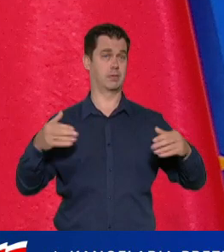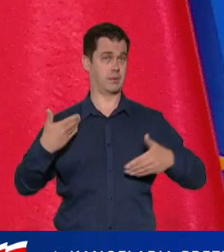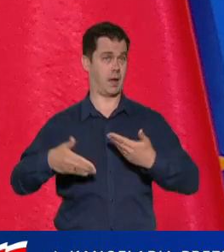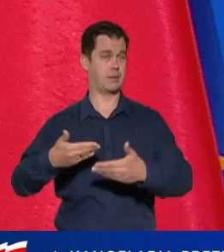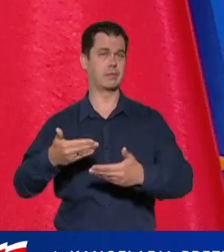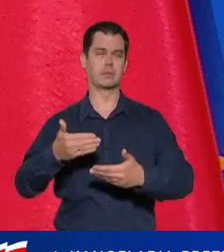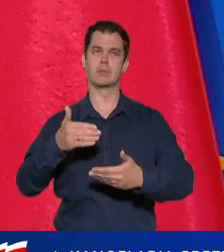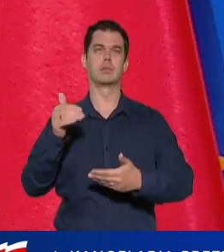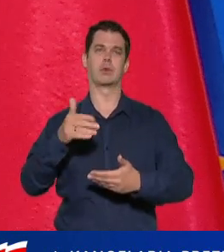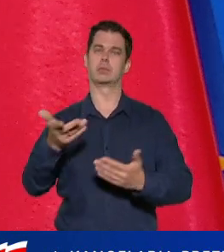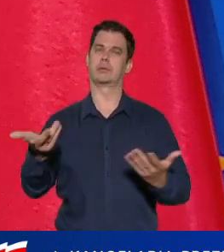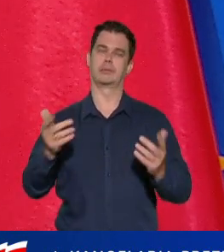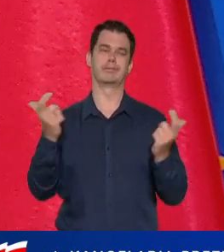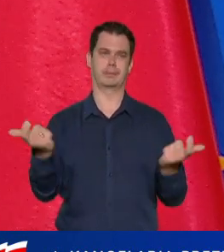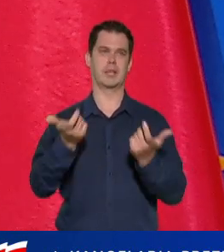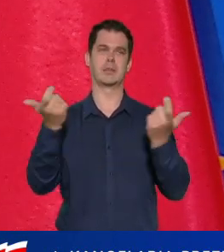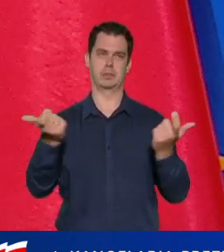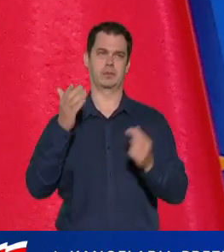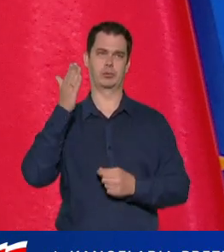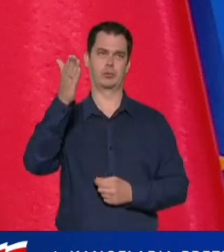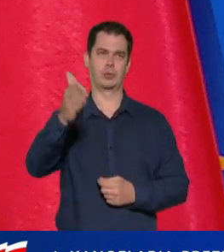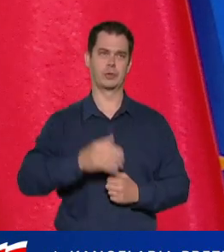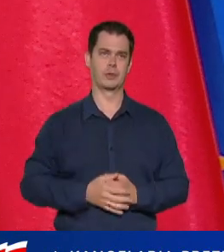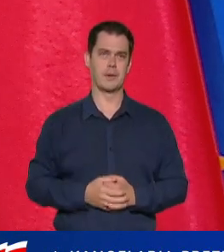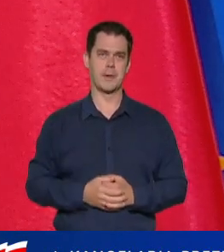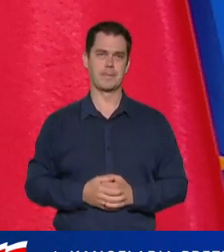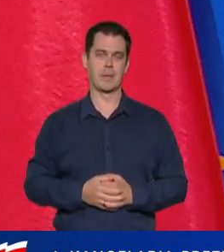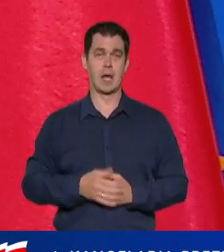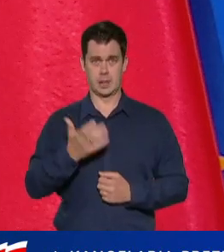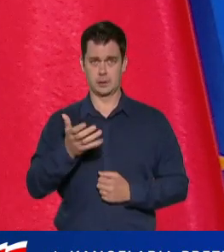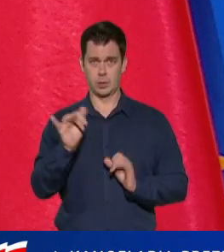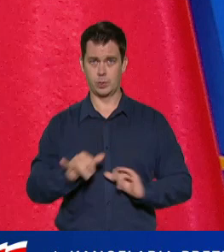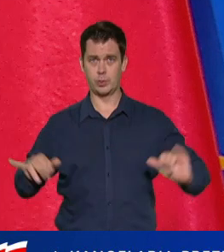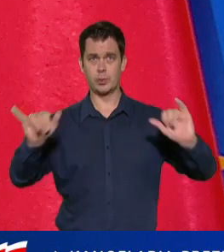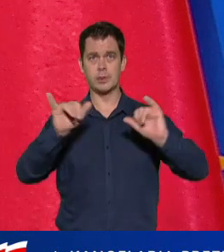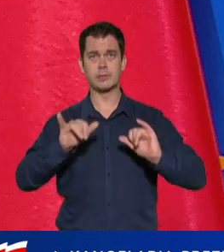być niestety groźne. Żeby tego uniknąć,